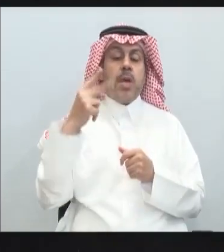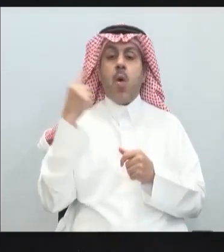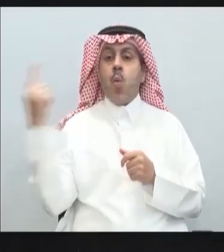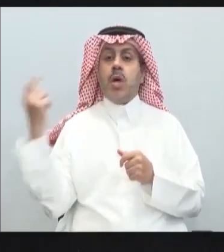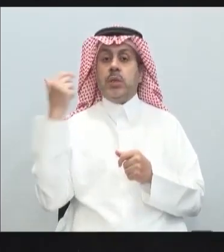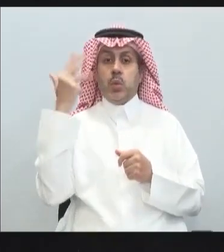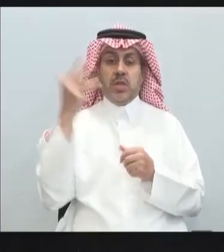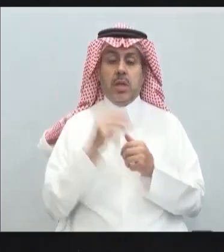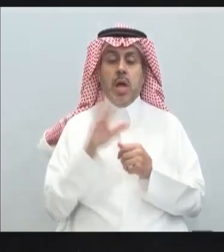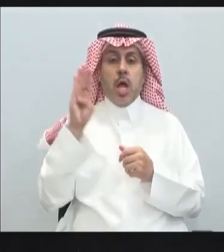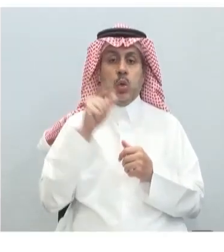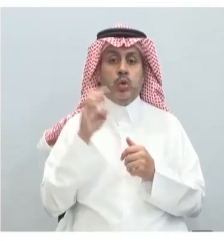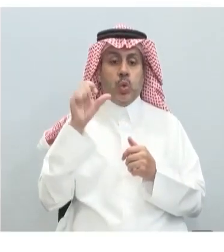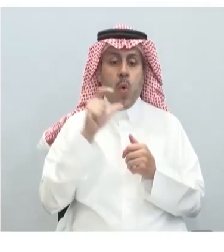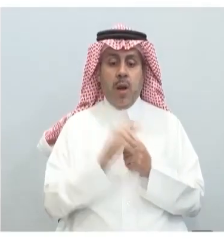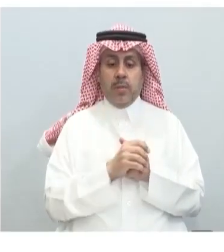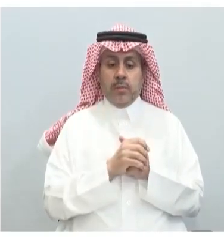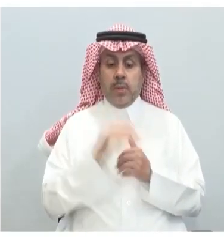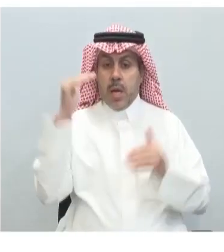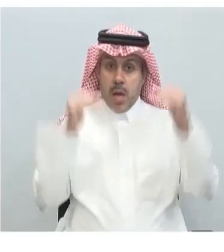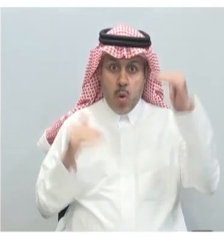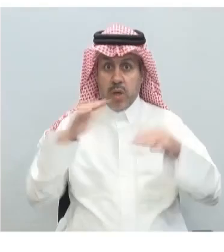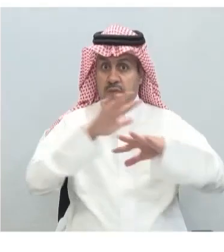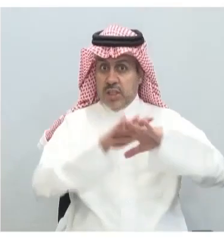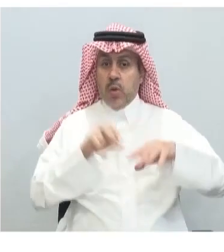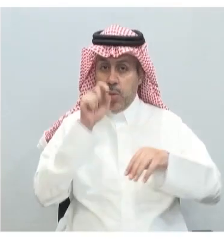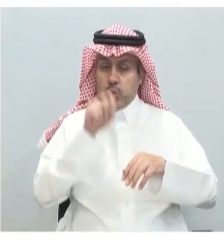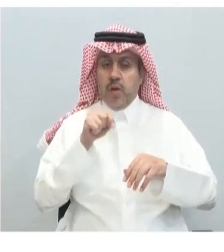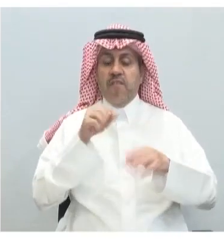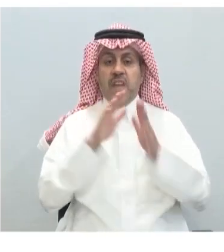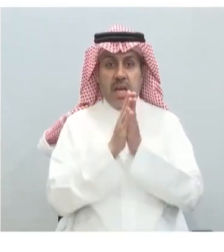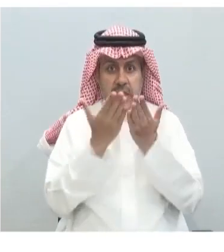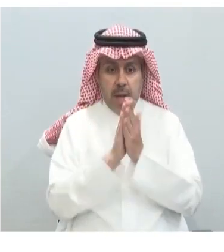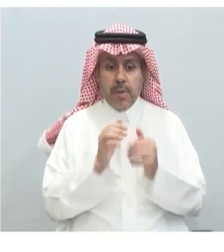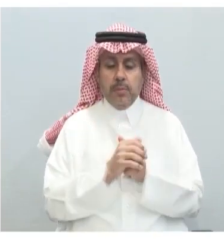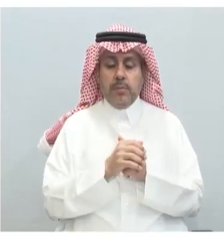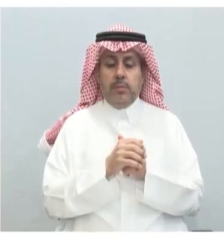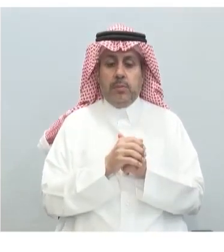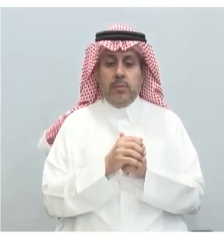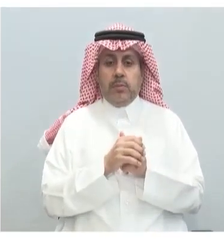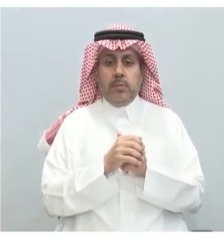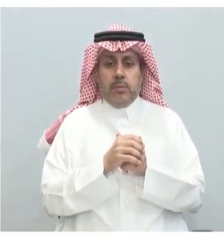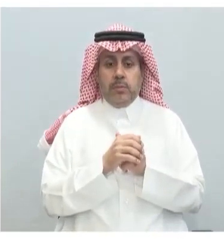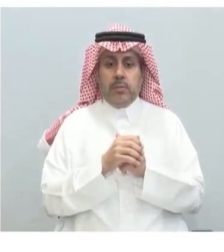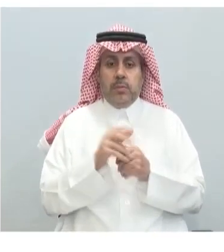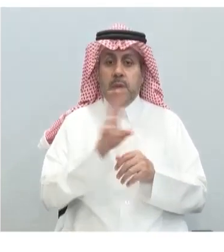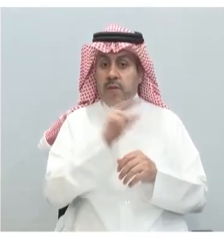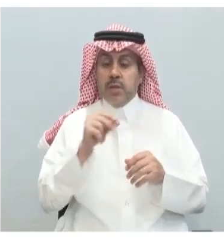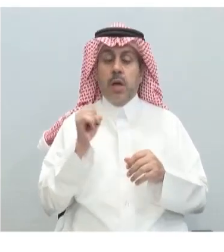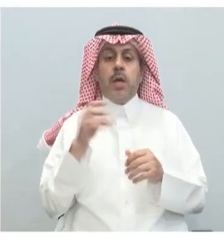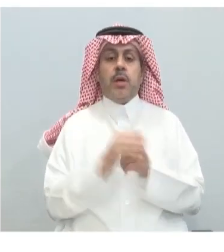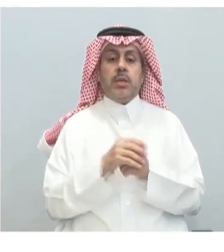891 كيلو جول لو قارنت في الجدول الموجود لديك في الكتاب المدرسي ستشاهد انه نفس القيمه